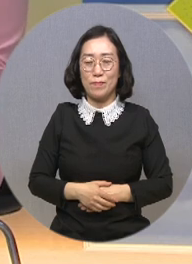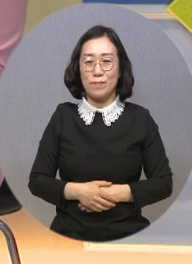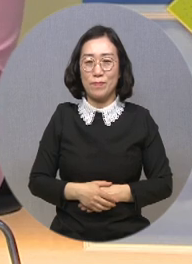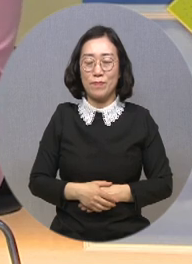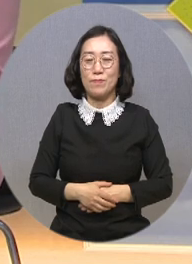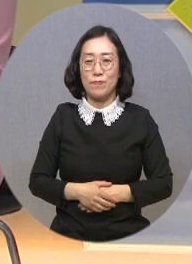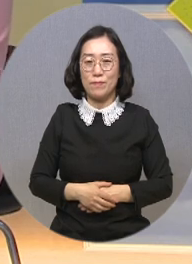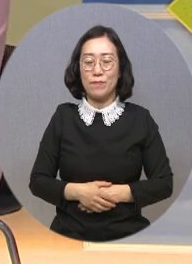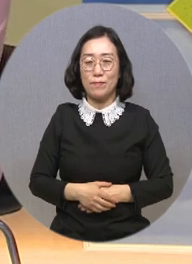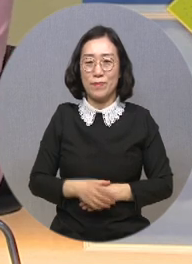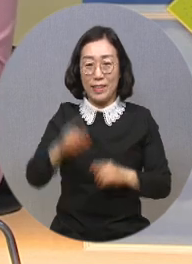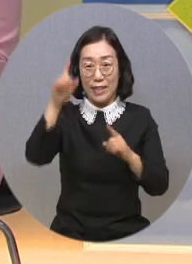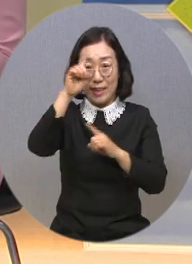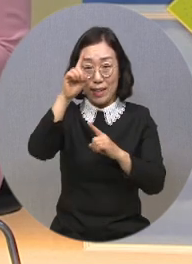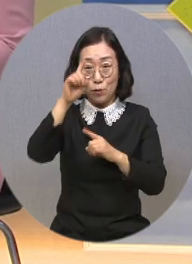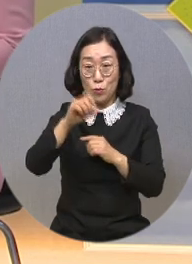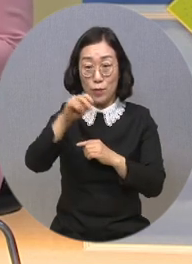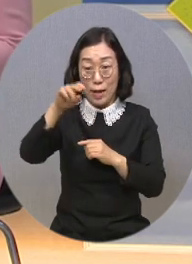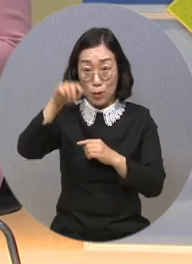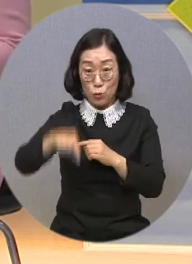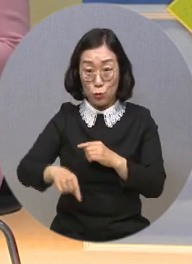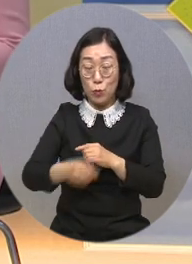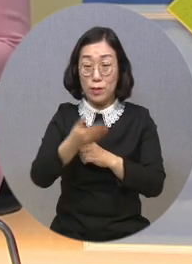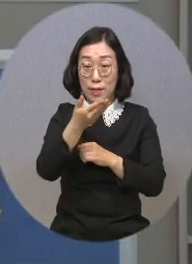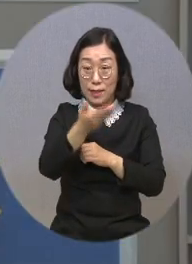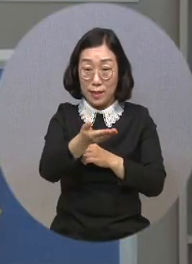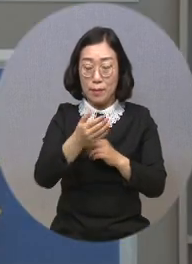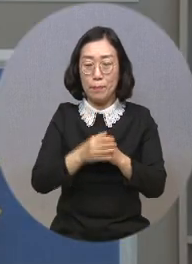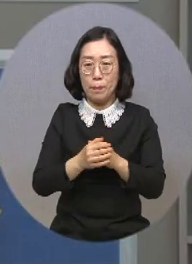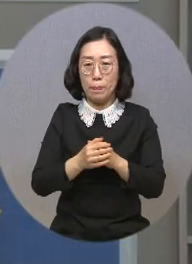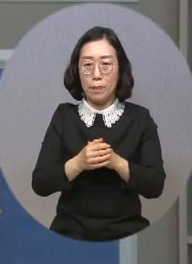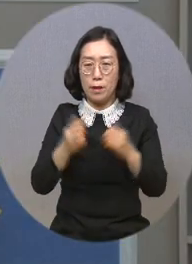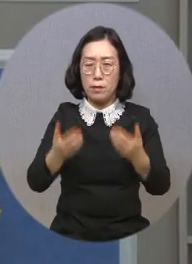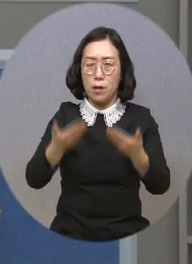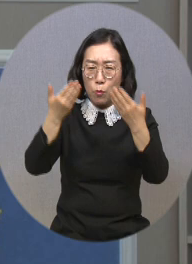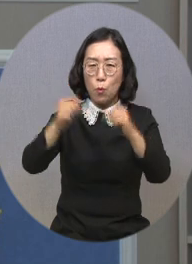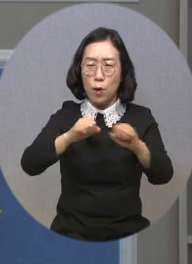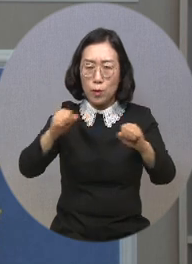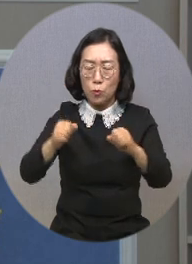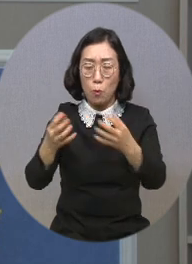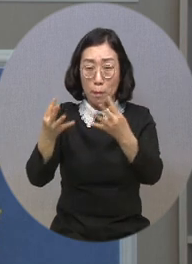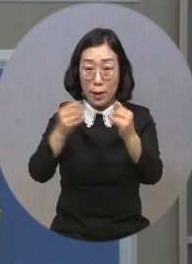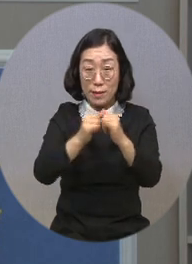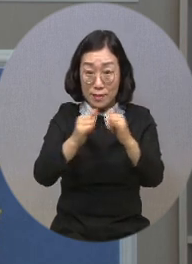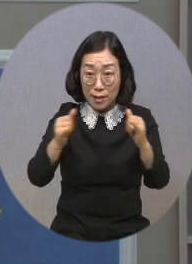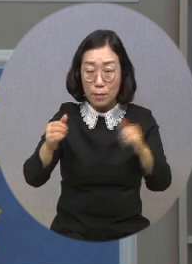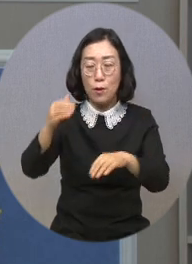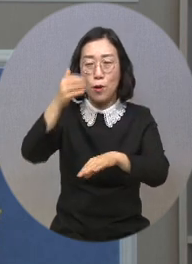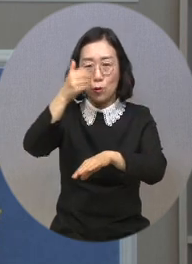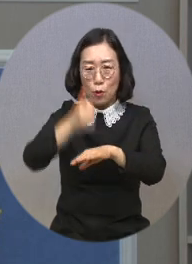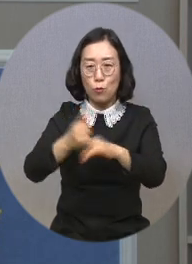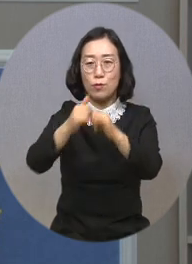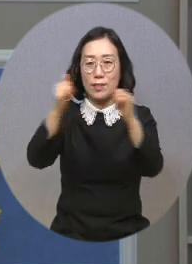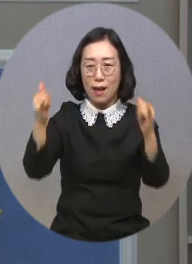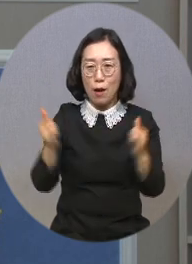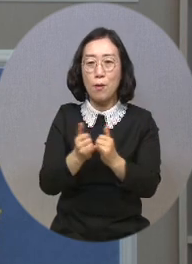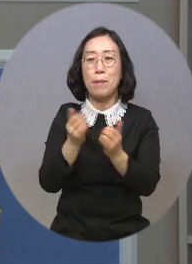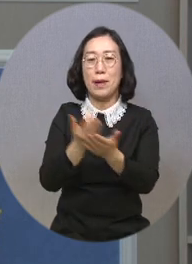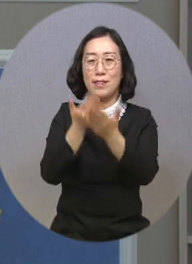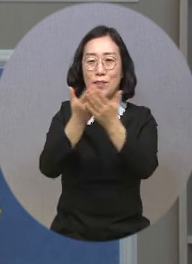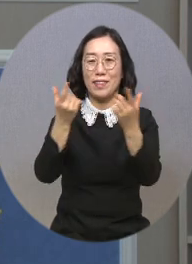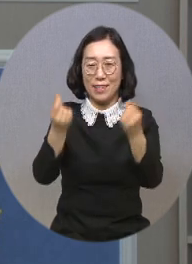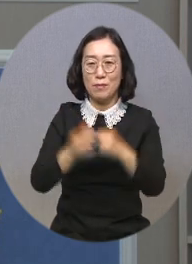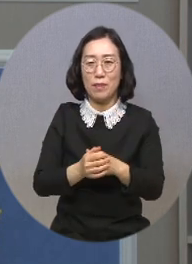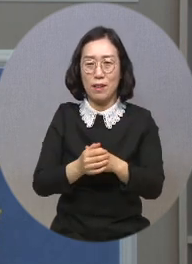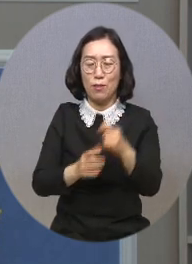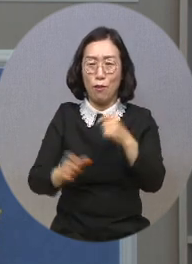네, 이러한 이항수 회장님처럼 이런 자원봉사를 많이 하시는 분들이 있어서 대한민국이 성장하는 것 네. 같습니다. 네. 더 많은